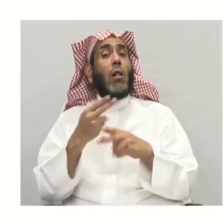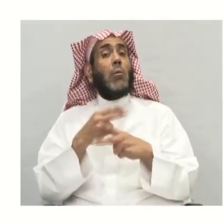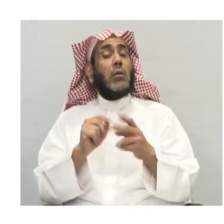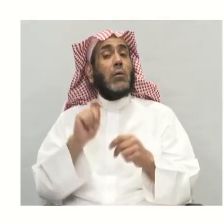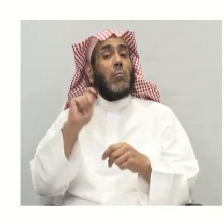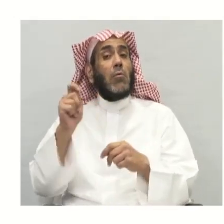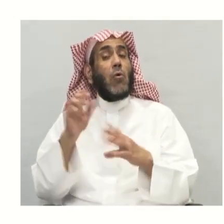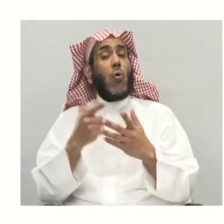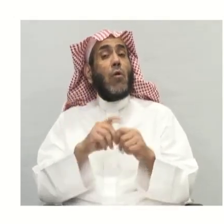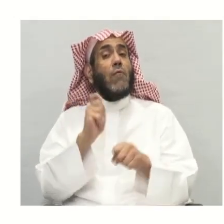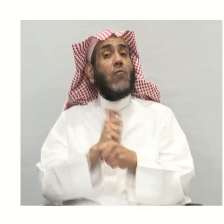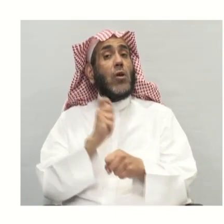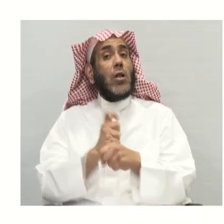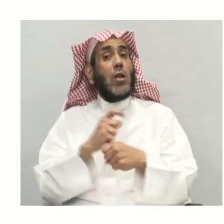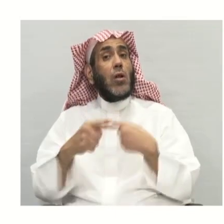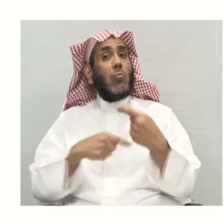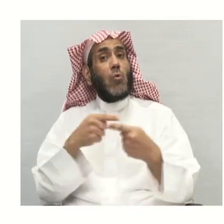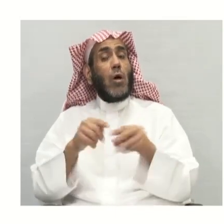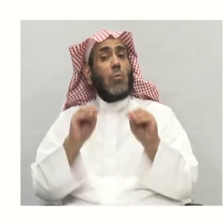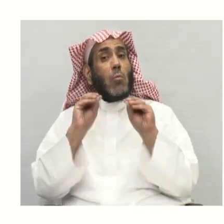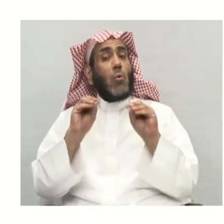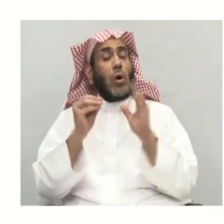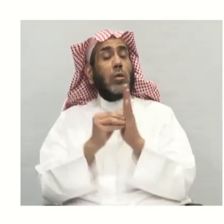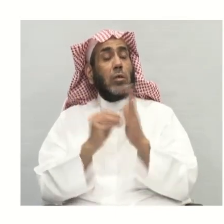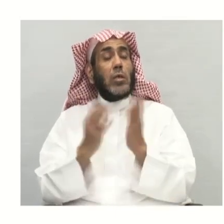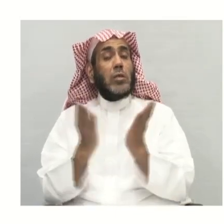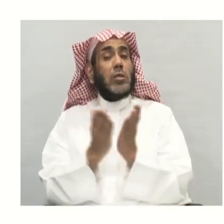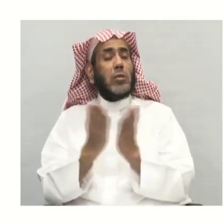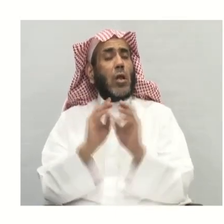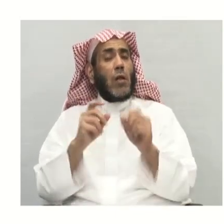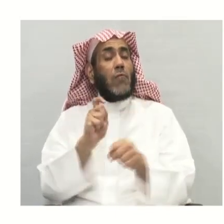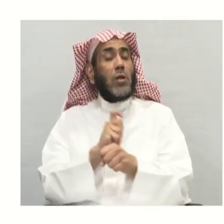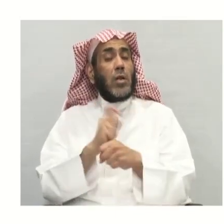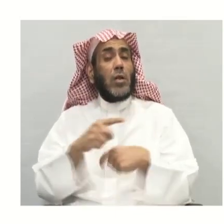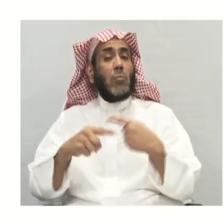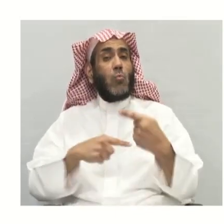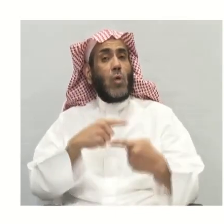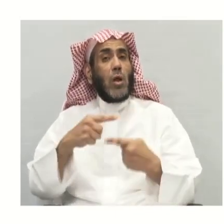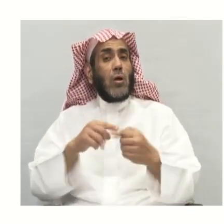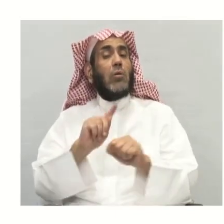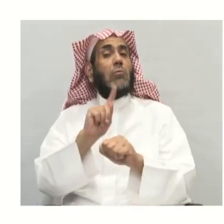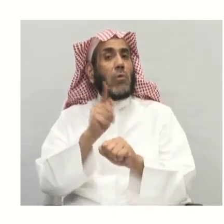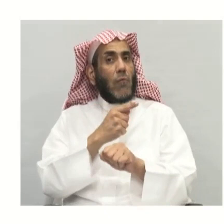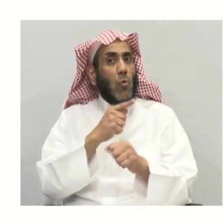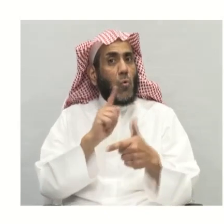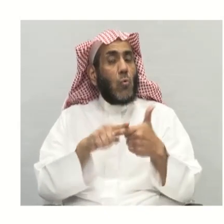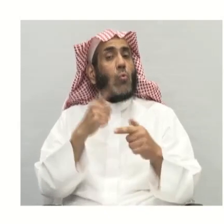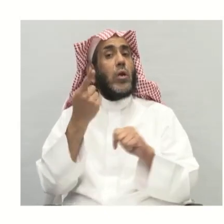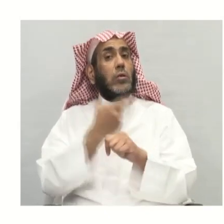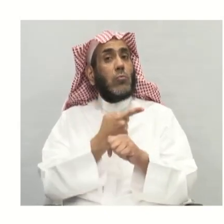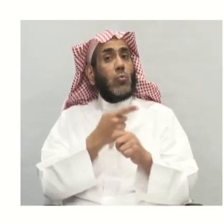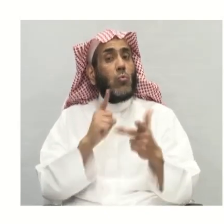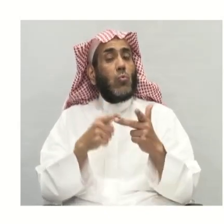للفعل المضارع لان من الموضوعات التي درسناها درسنا الفعل المضارع رفعه ونصبه